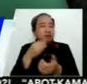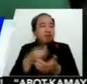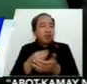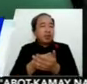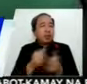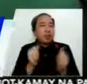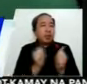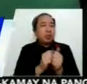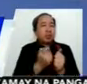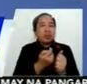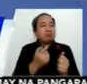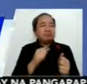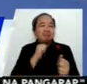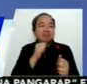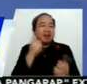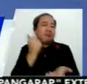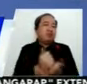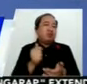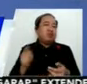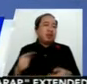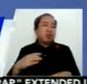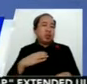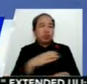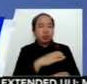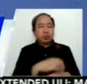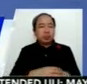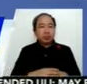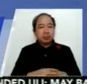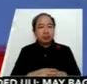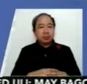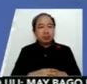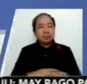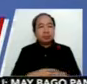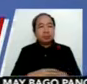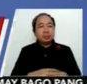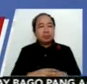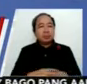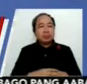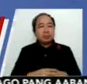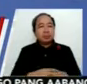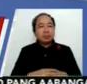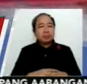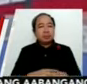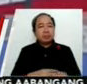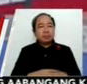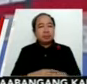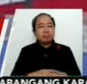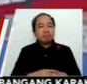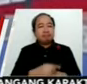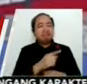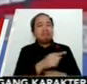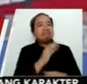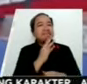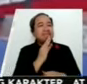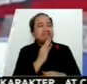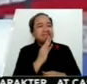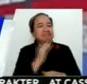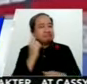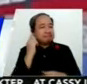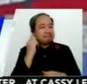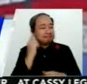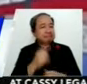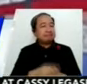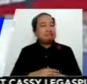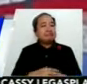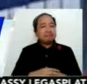tinanggihang ibigay ng Kamara. Kung sino man na kumukontra sa confidential funds ay kumukontra